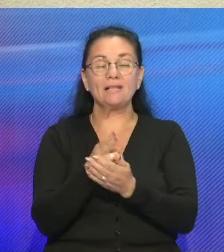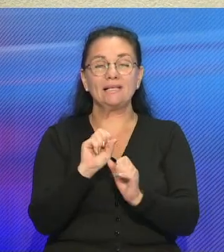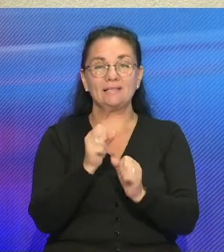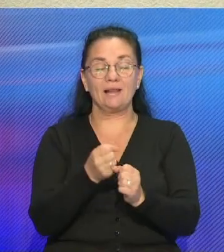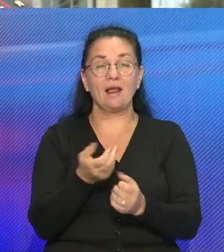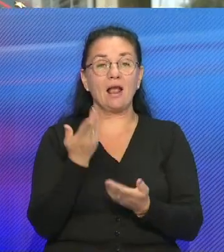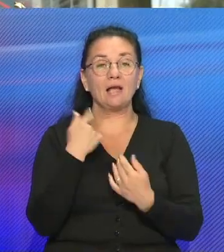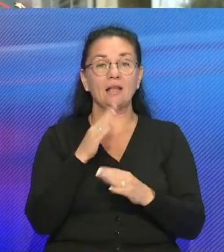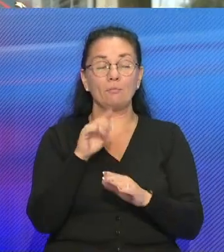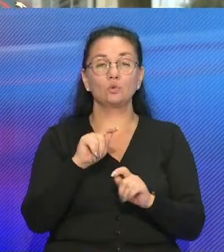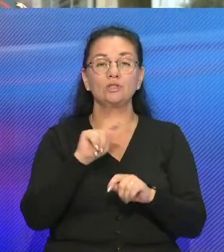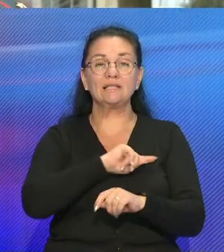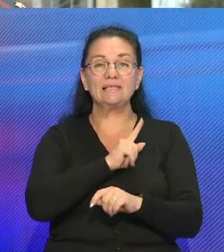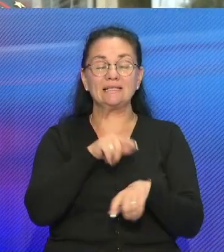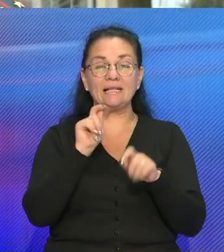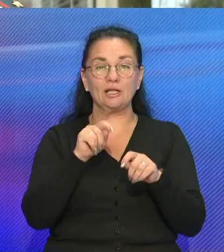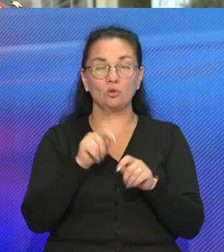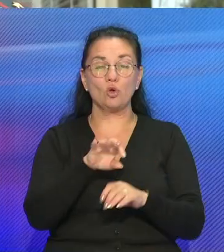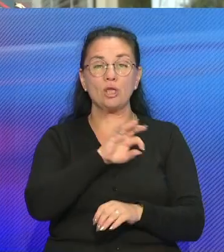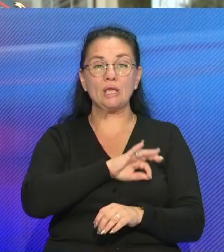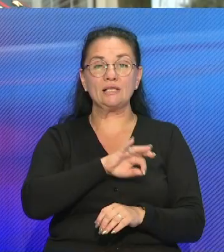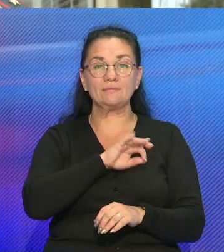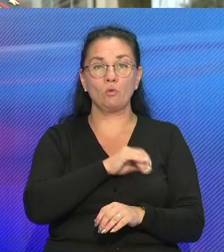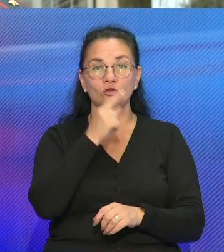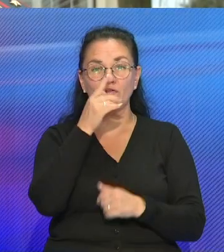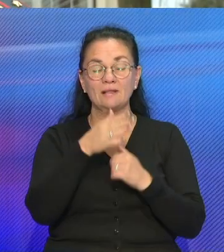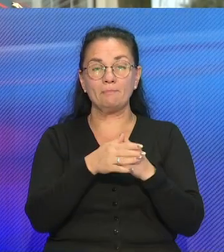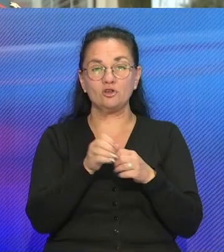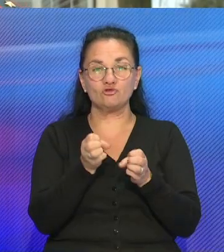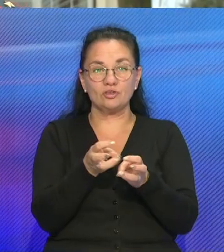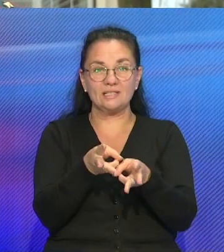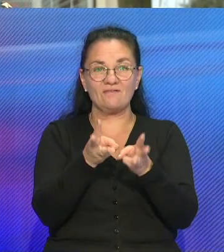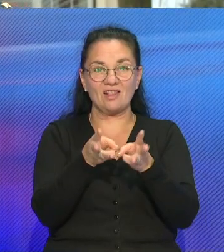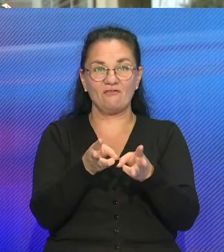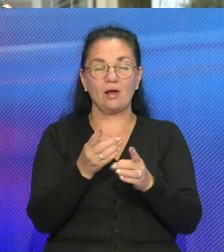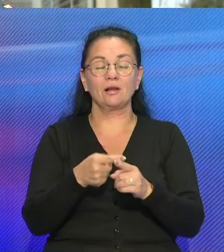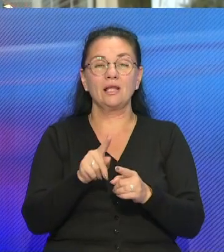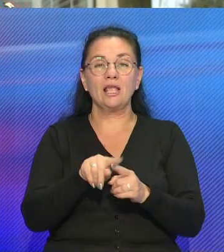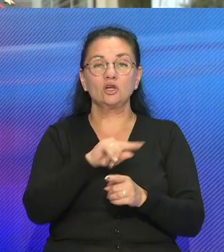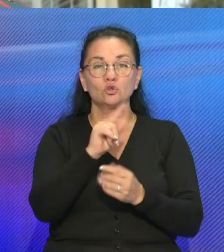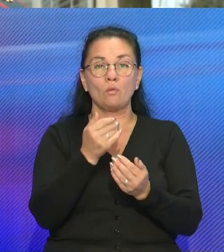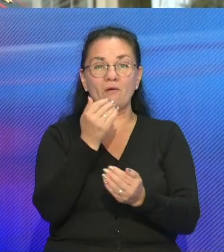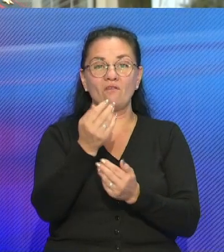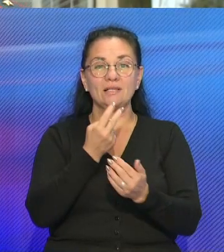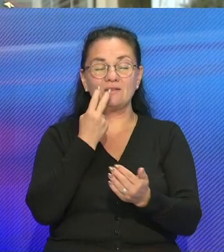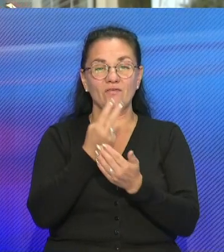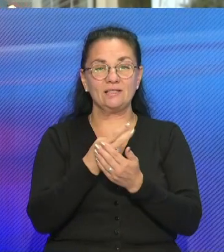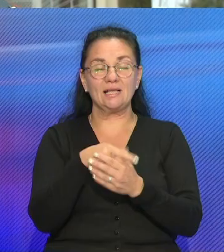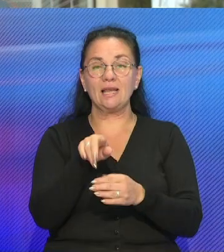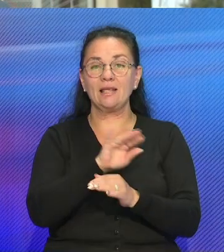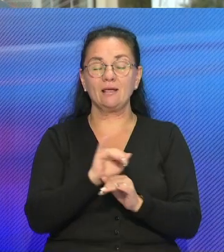выпадением дождя, важно использовать ближний свет фар, чтобы другие участники дорожного движения вас видели,